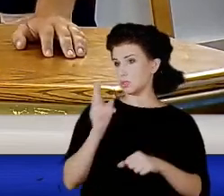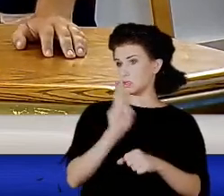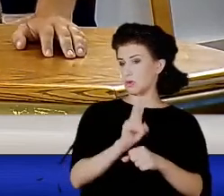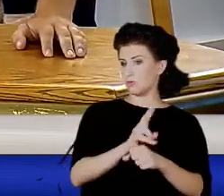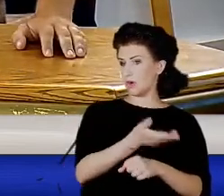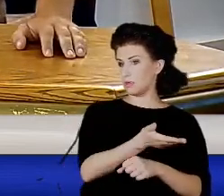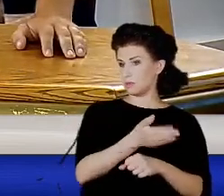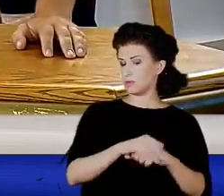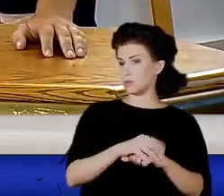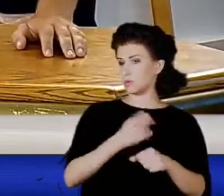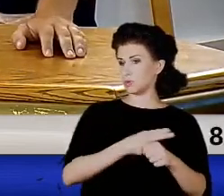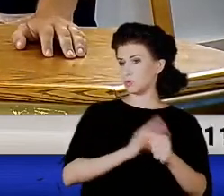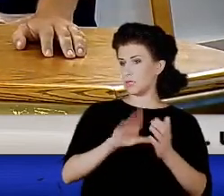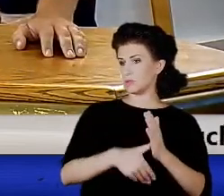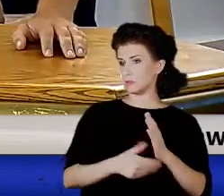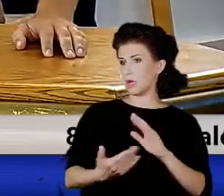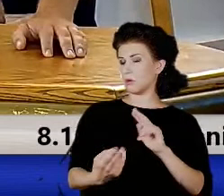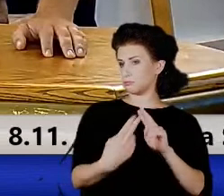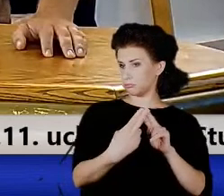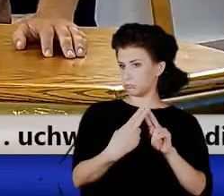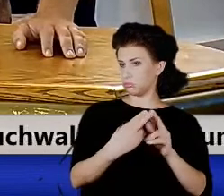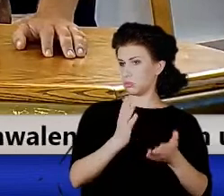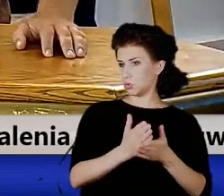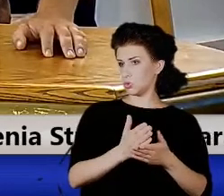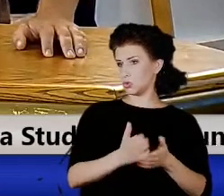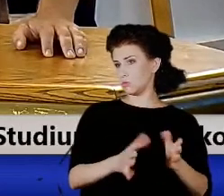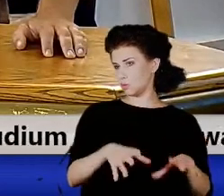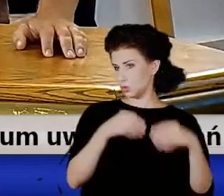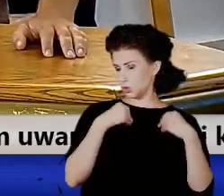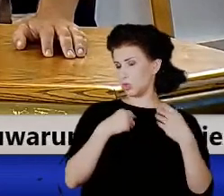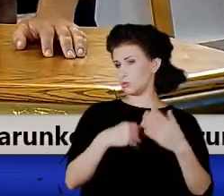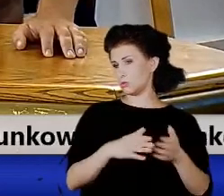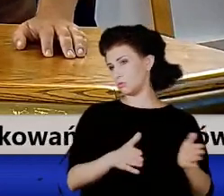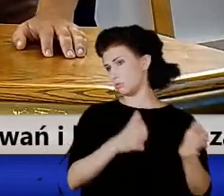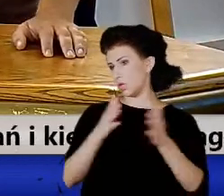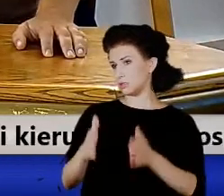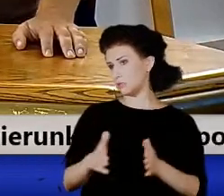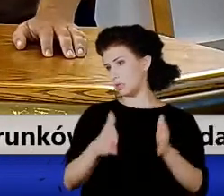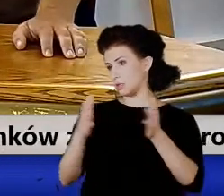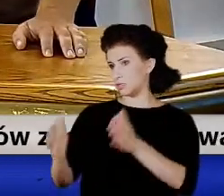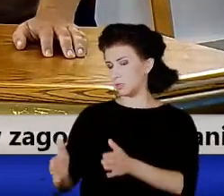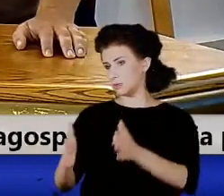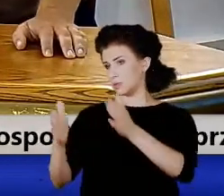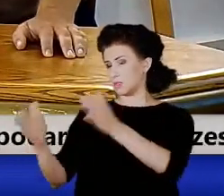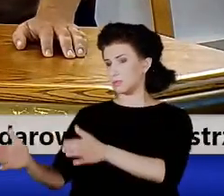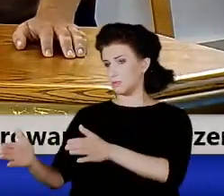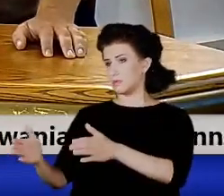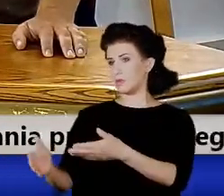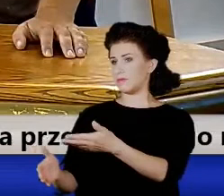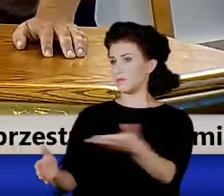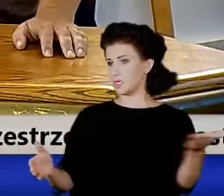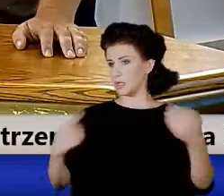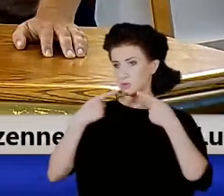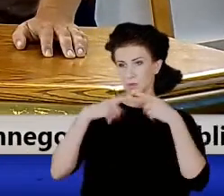że Urząd Miasta rekomenduje odwalić, przyjąć częściowo, odwalić? To jest wasza odpowiedzialność i za